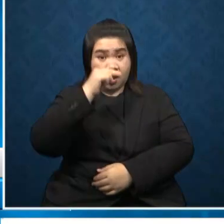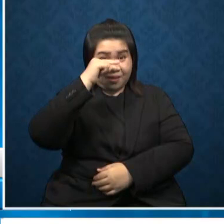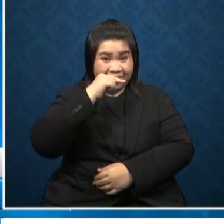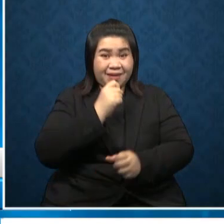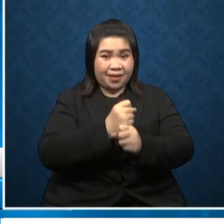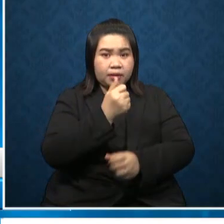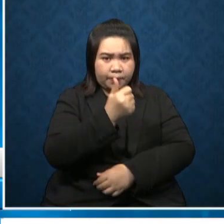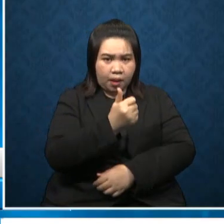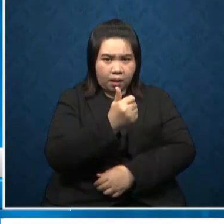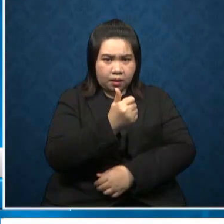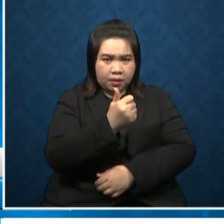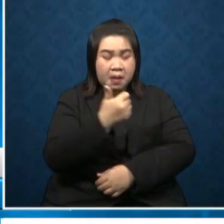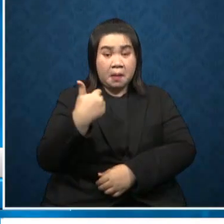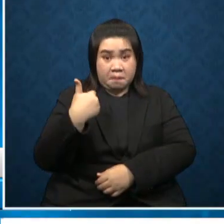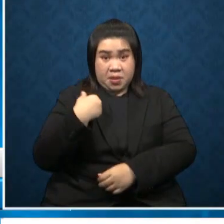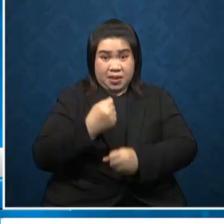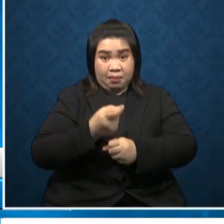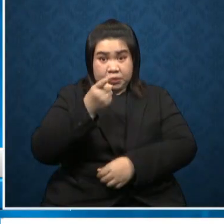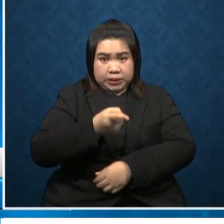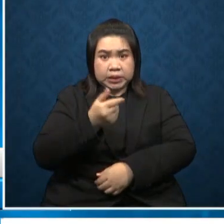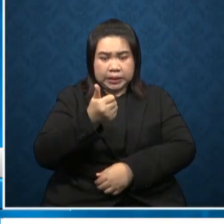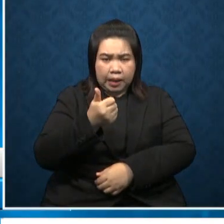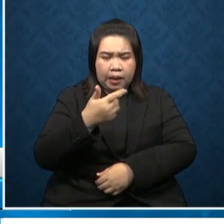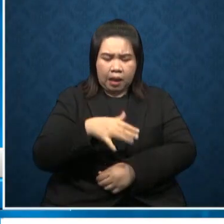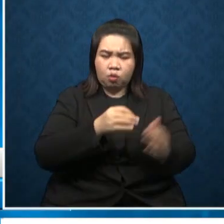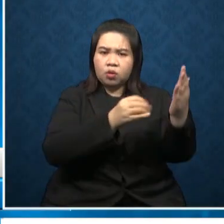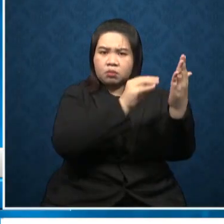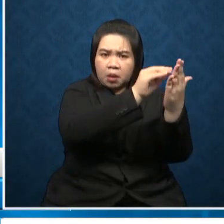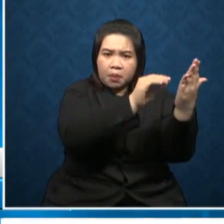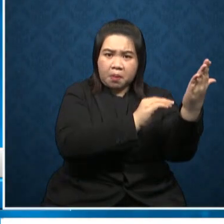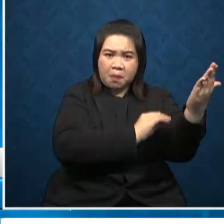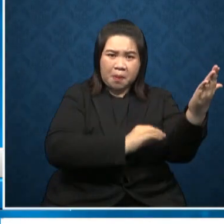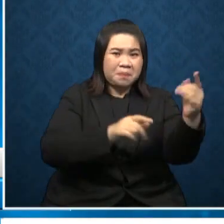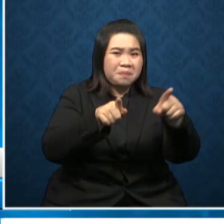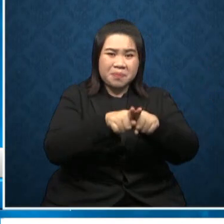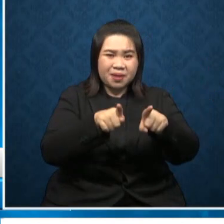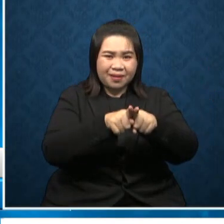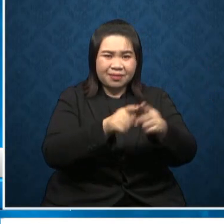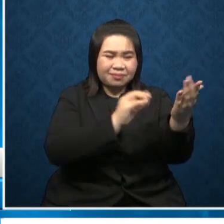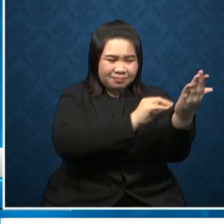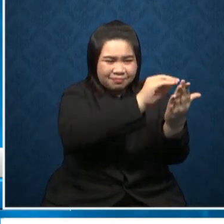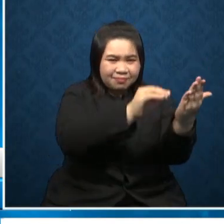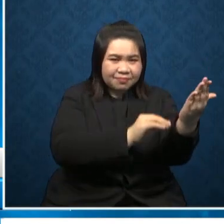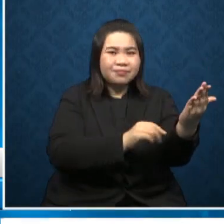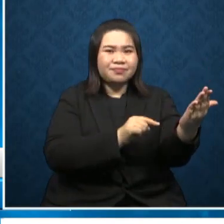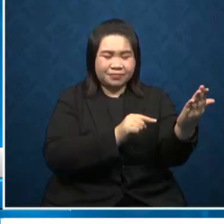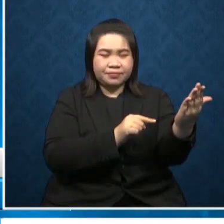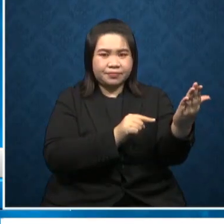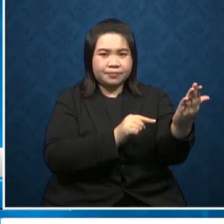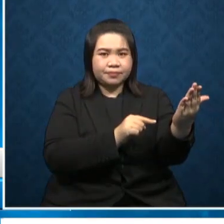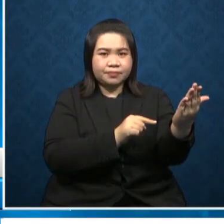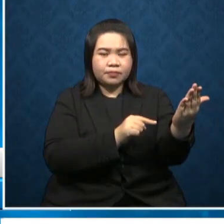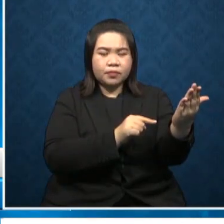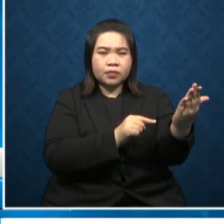เนี่ยเกิดขึ้นแล้วกระจายตัวไปตามพื้นที่จังหวัดต่างๆนั้นเนี่ยน่าจะเป็นเครื่องมือที่สำคัญในการ